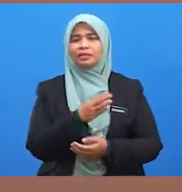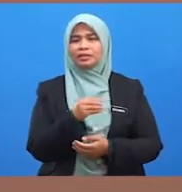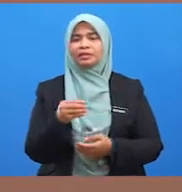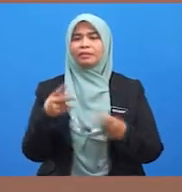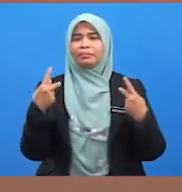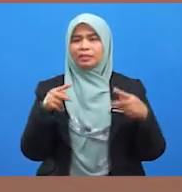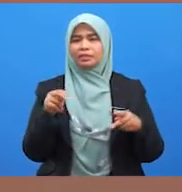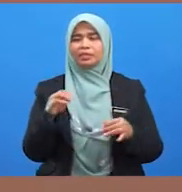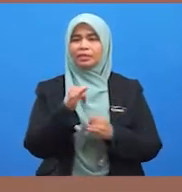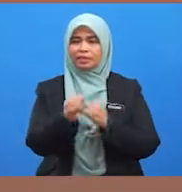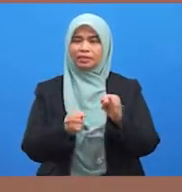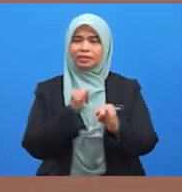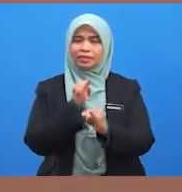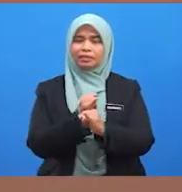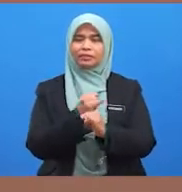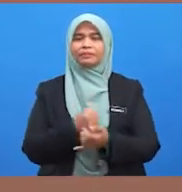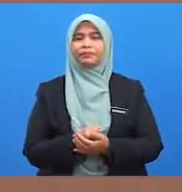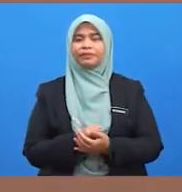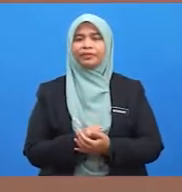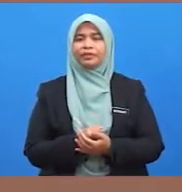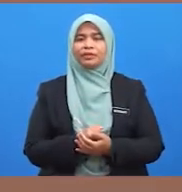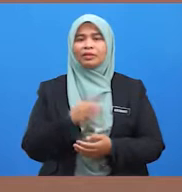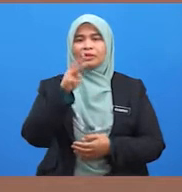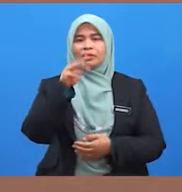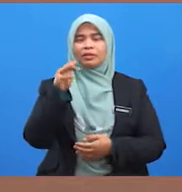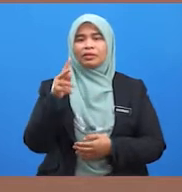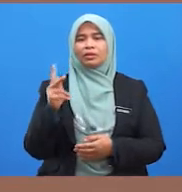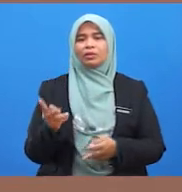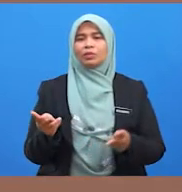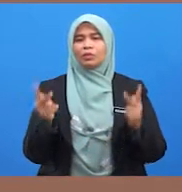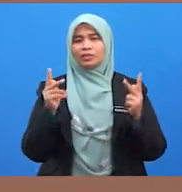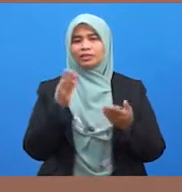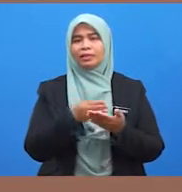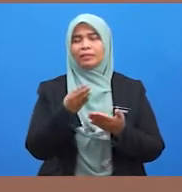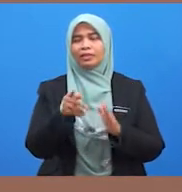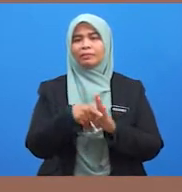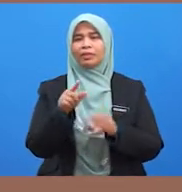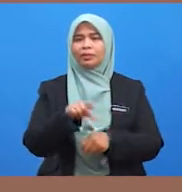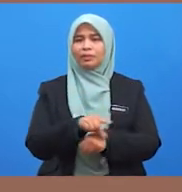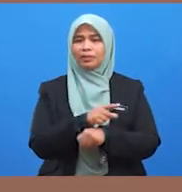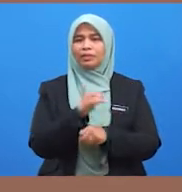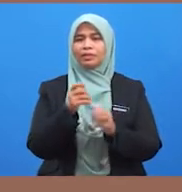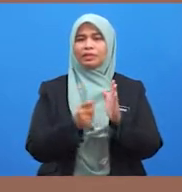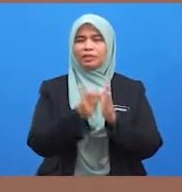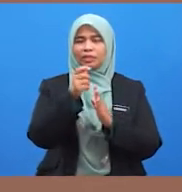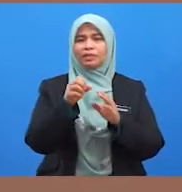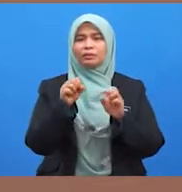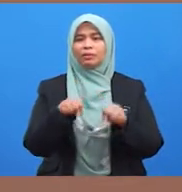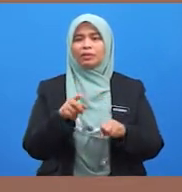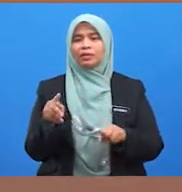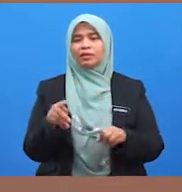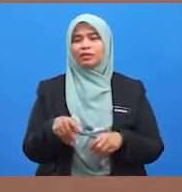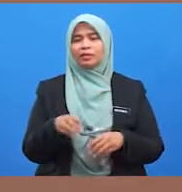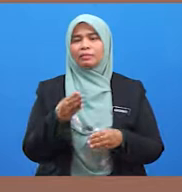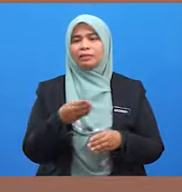yang kedua pasaran antarabangsa. Murid-murid, kuasa beli pengguna yang tinggi membolehkan